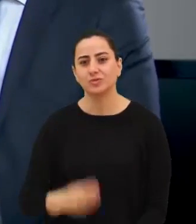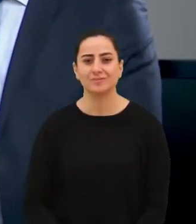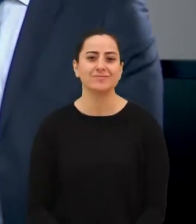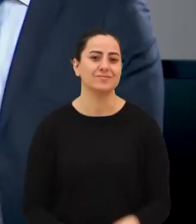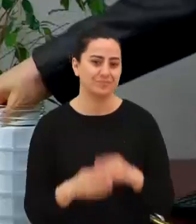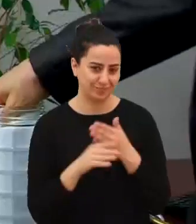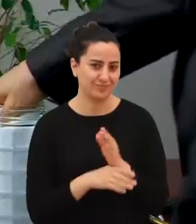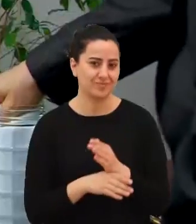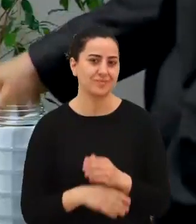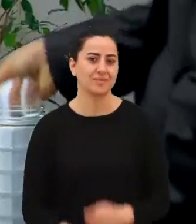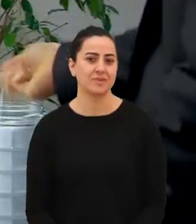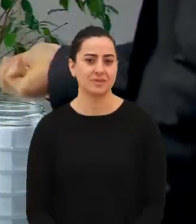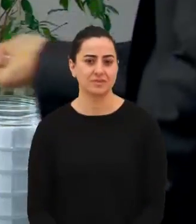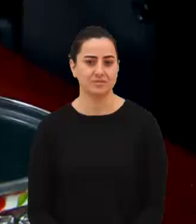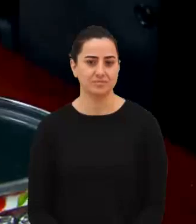Aynen öyle. Aç canım.